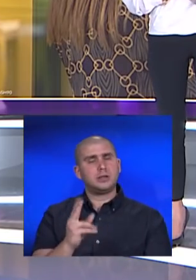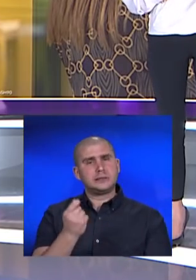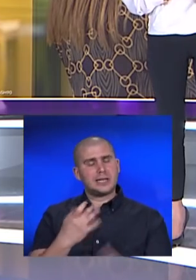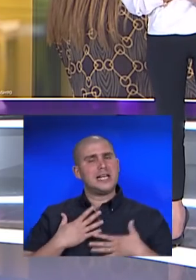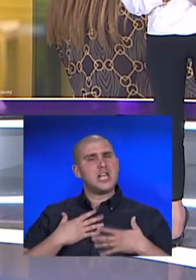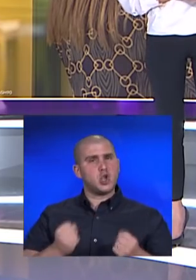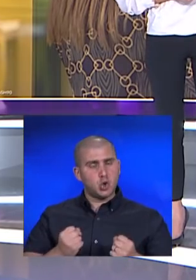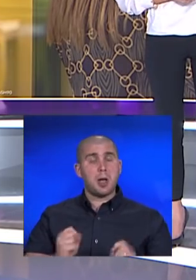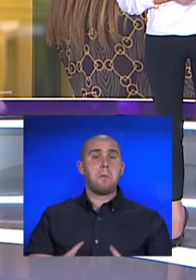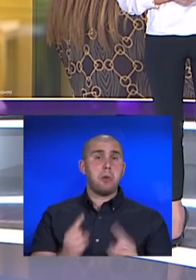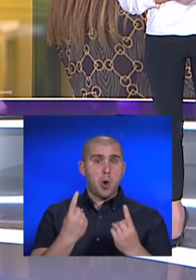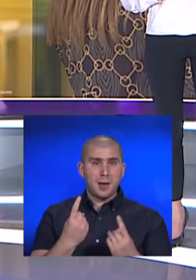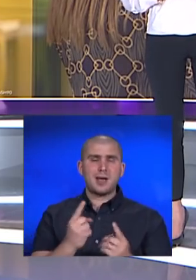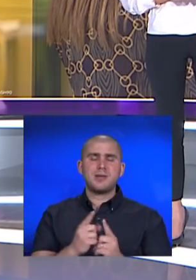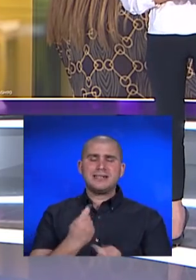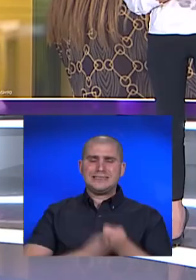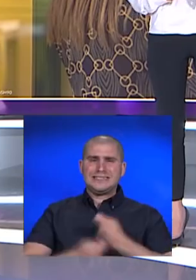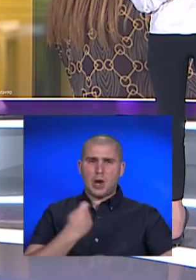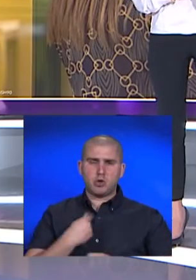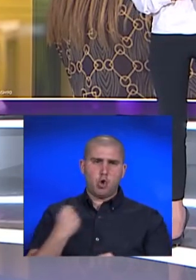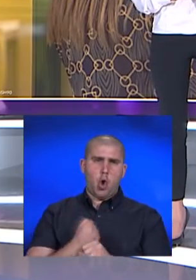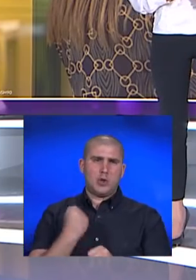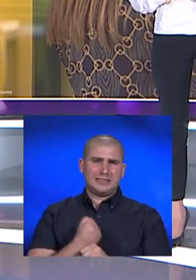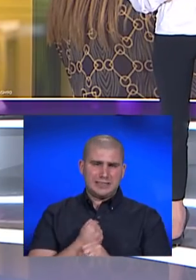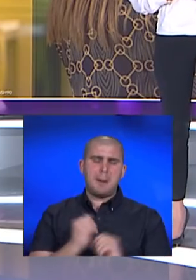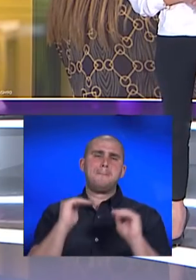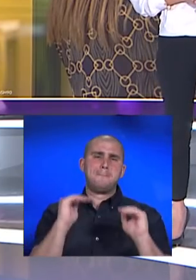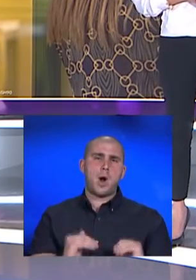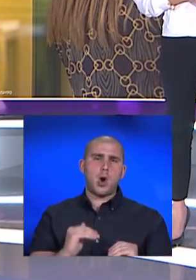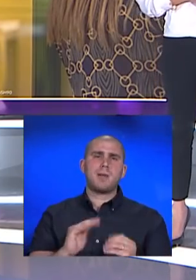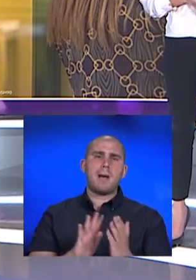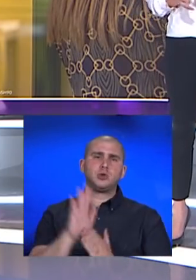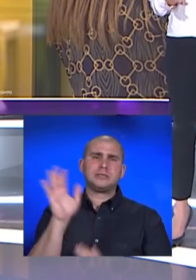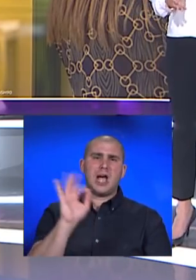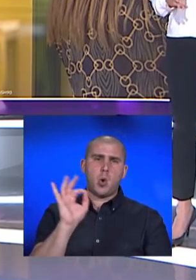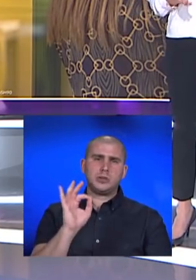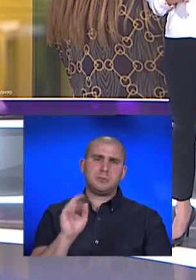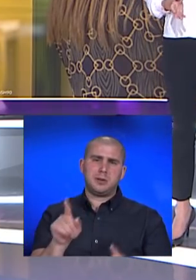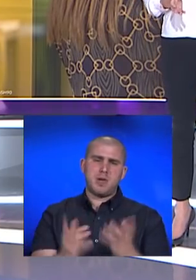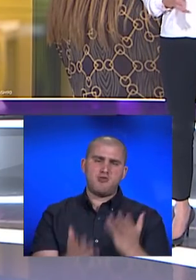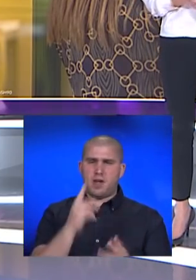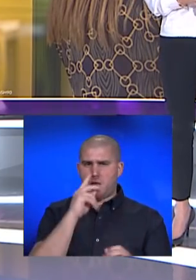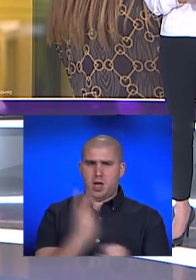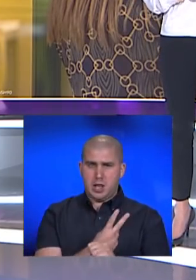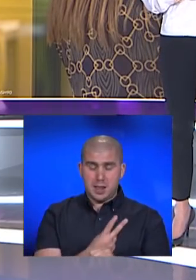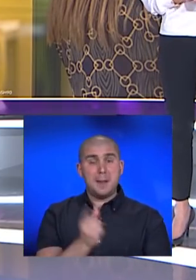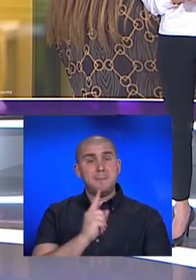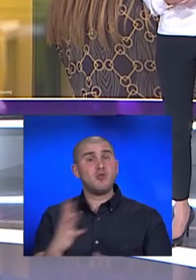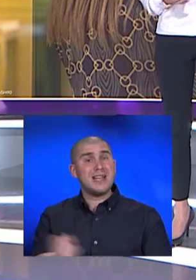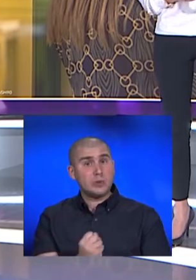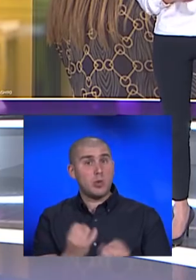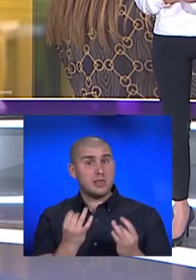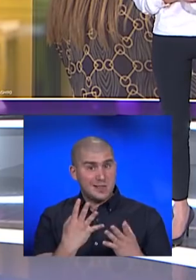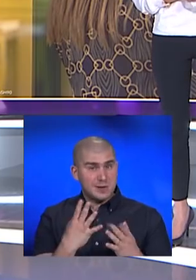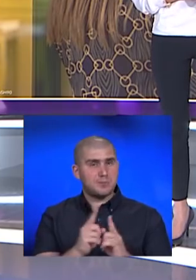זאת היקף העסקאות שאנחנו מבצעים נמוך בכ-15% מבימים רגילים. מי שהצליחו באופן טבעי להחזיק את הראש מעל